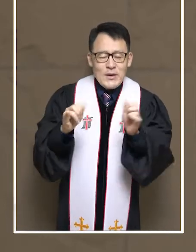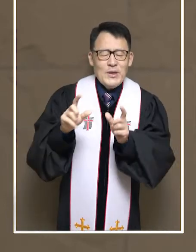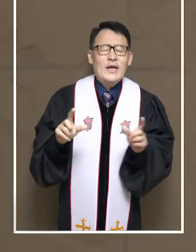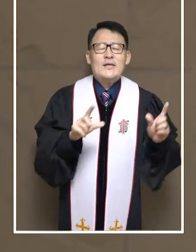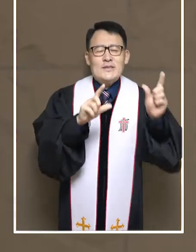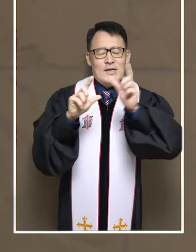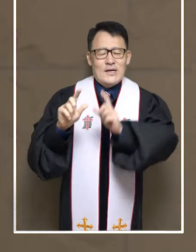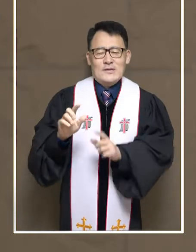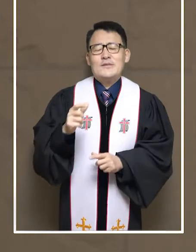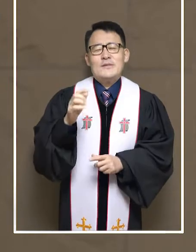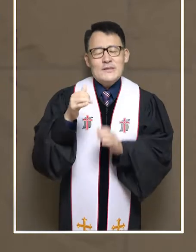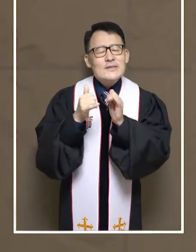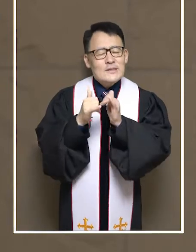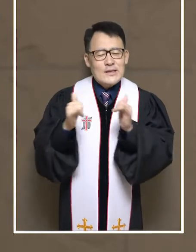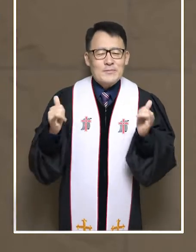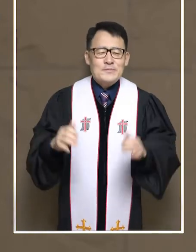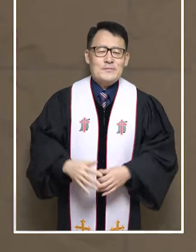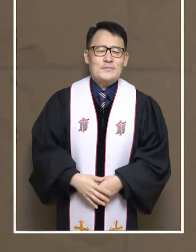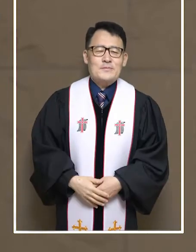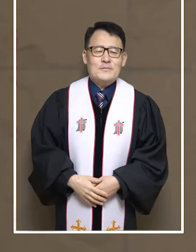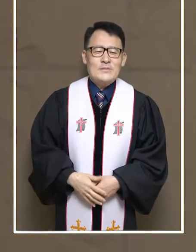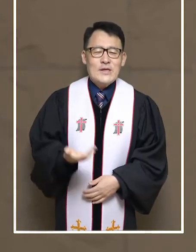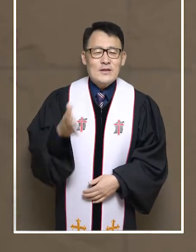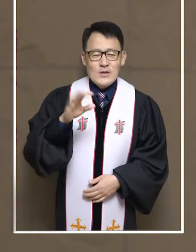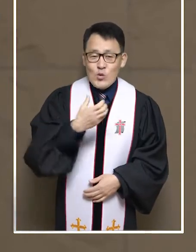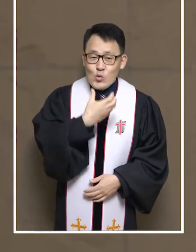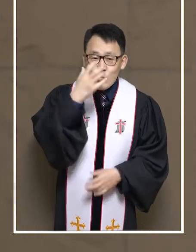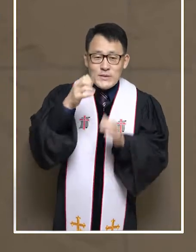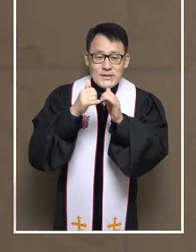사람으로 살았던 것을 알게 됩니다.